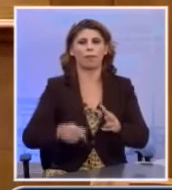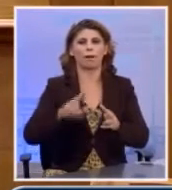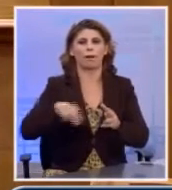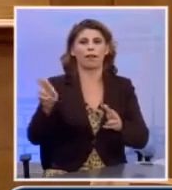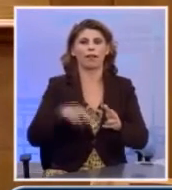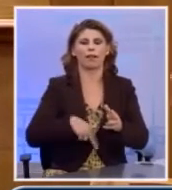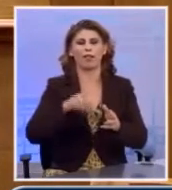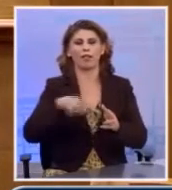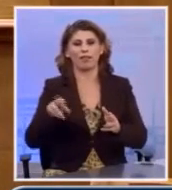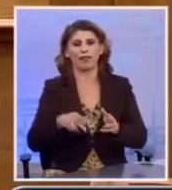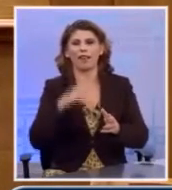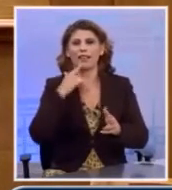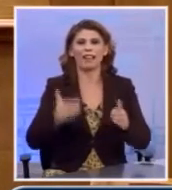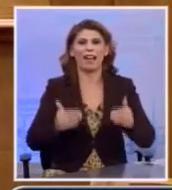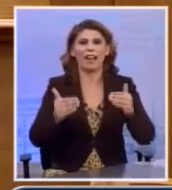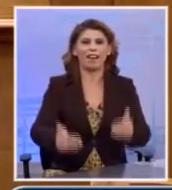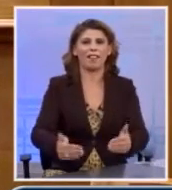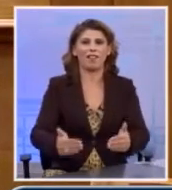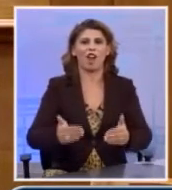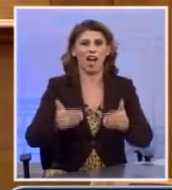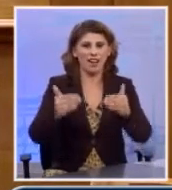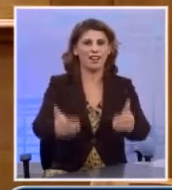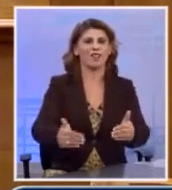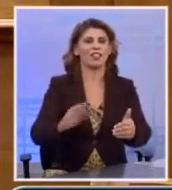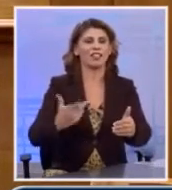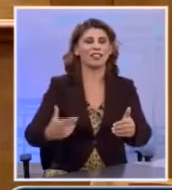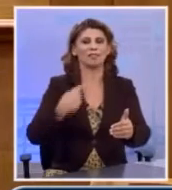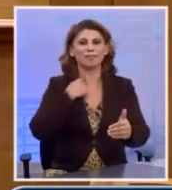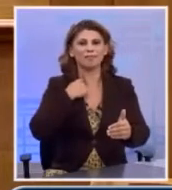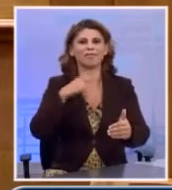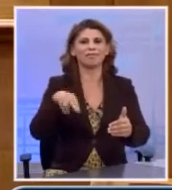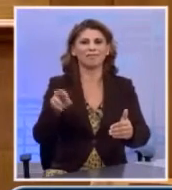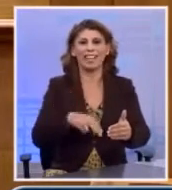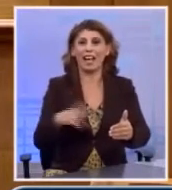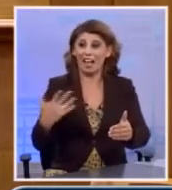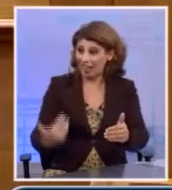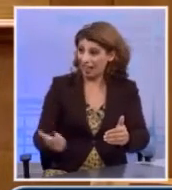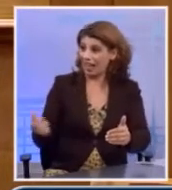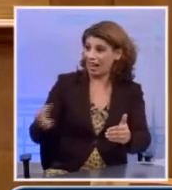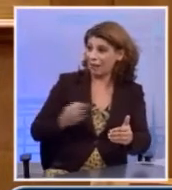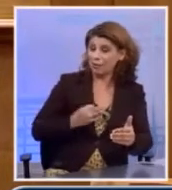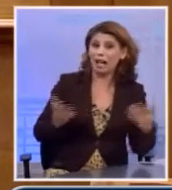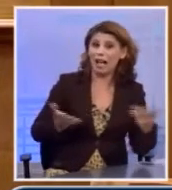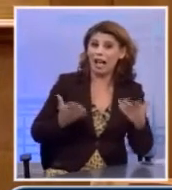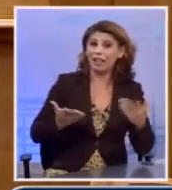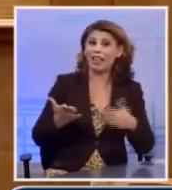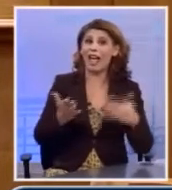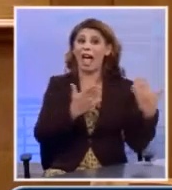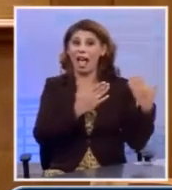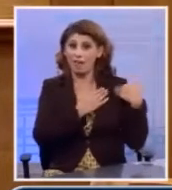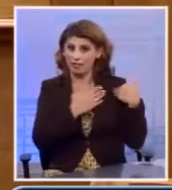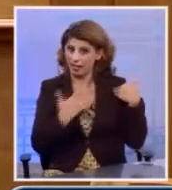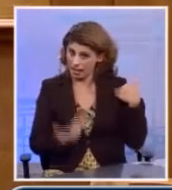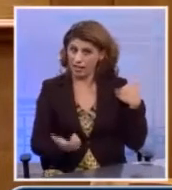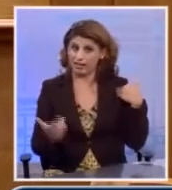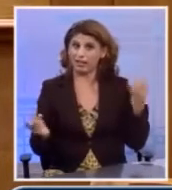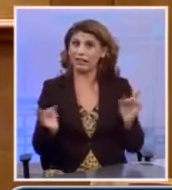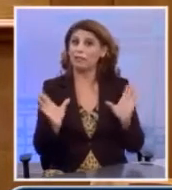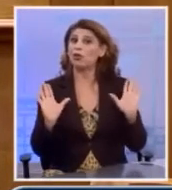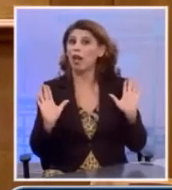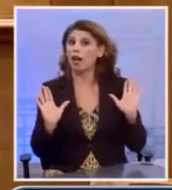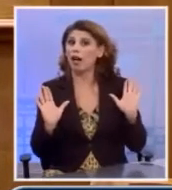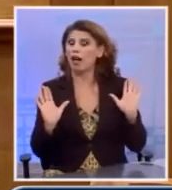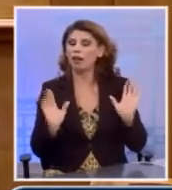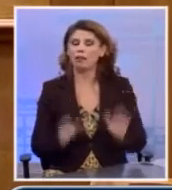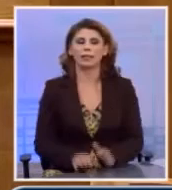ακυρώθηκαν? Γιατί αναβλήθηκαν? Γιατί ματαιώθηκαν? Έχετε να πείτε κάτι γι' αυτό? Έχετε καμία ευθύνη?